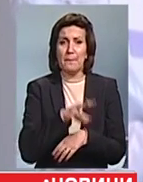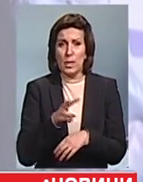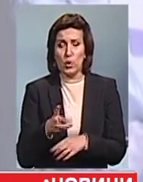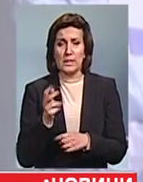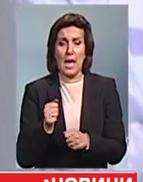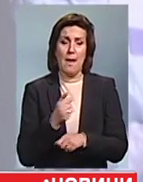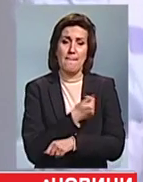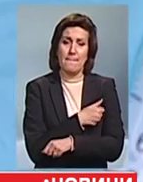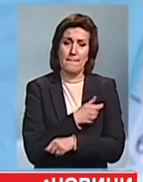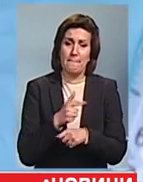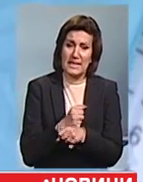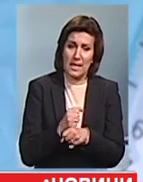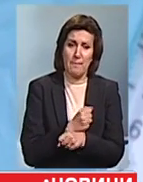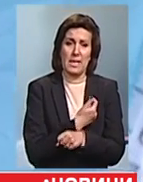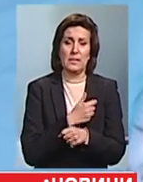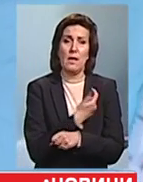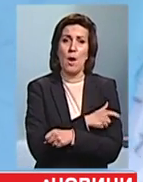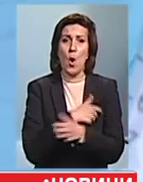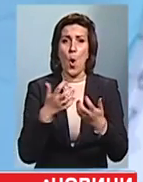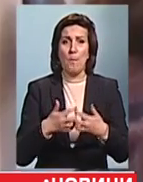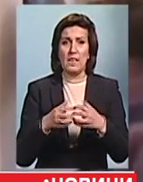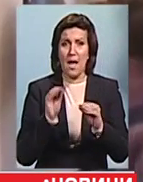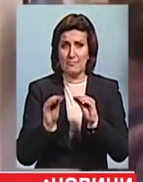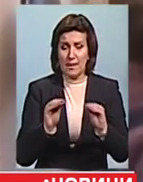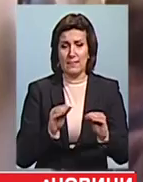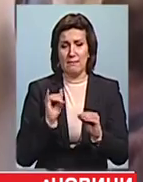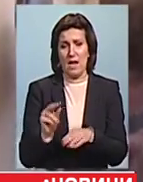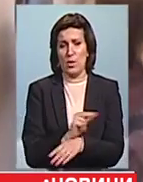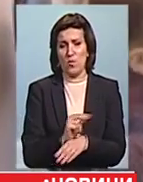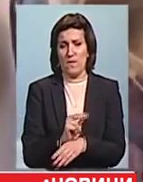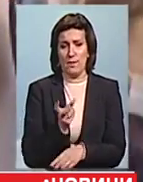обладнання для лікування хворих. Анастасія Роболець, Владислав Гарбар. Новини на Першому.